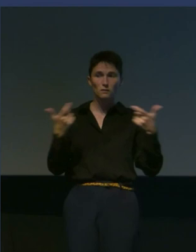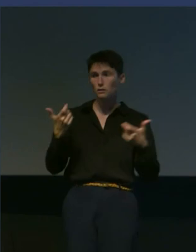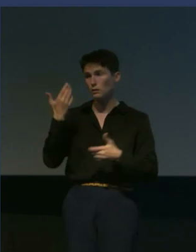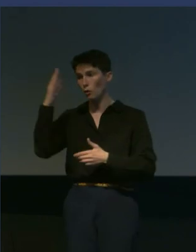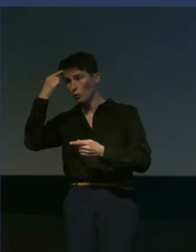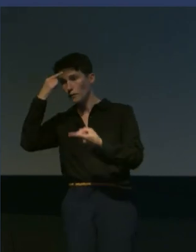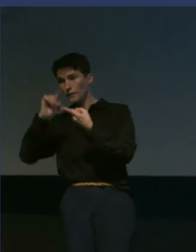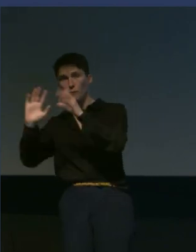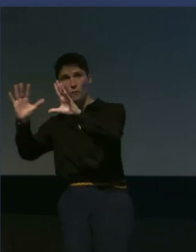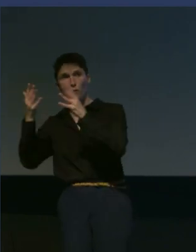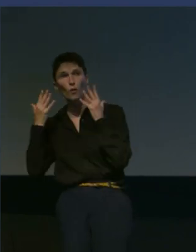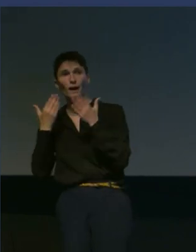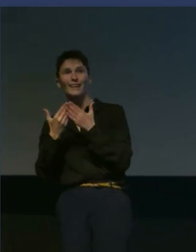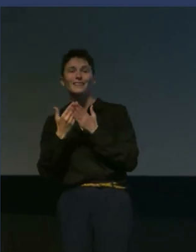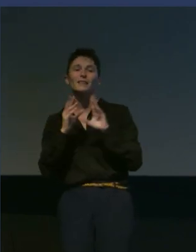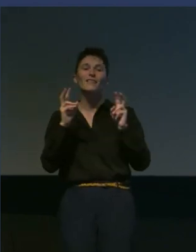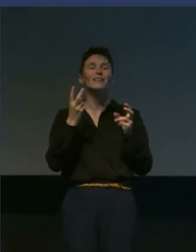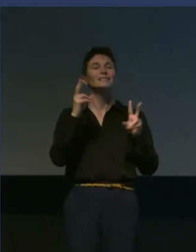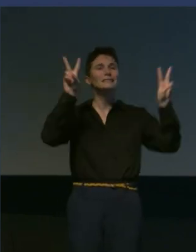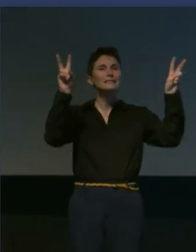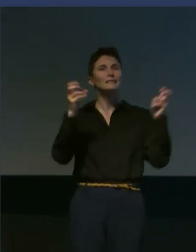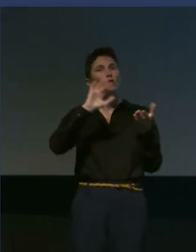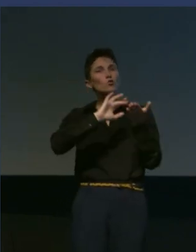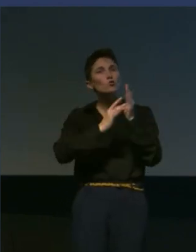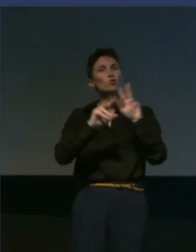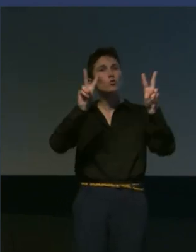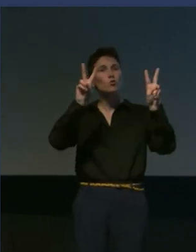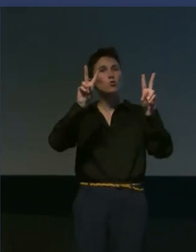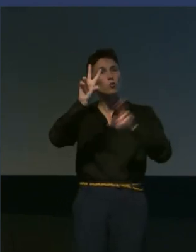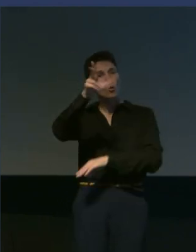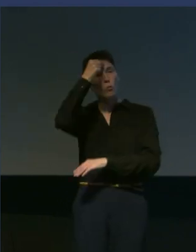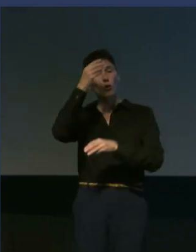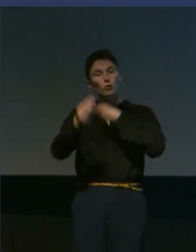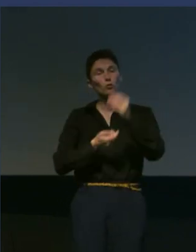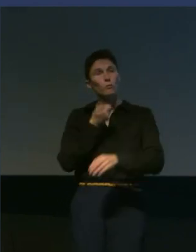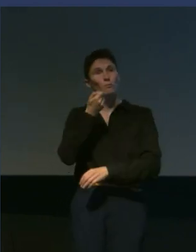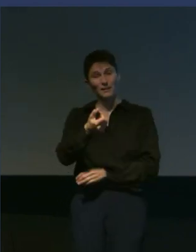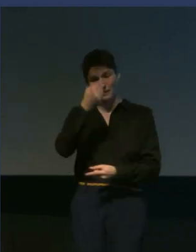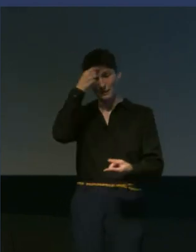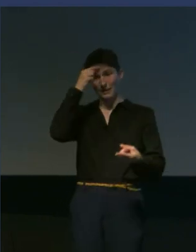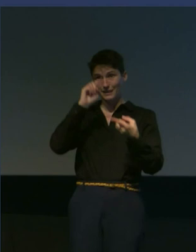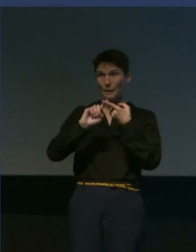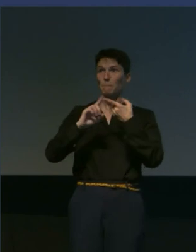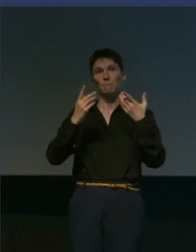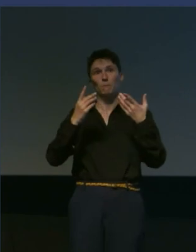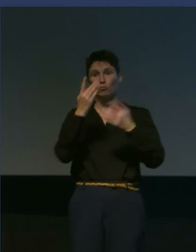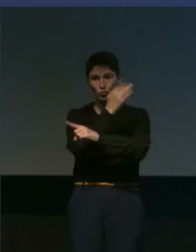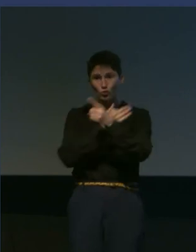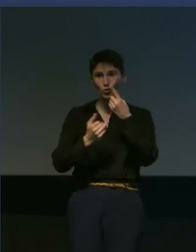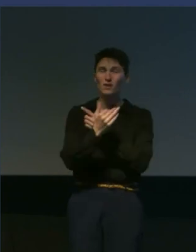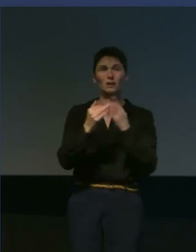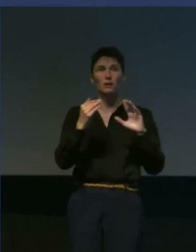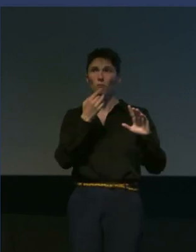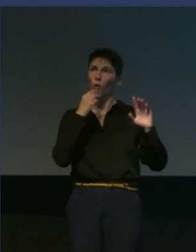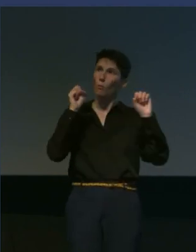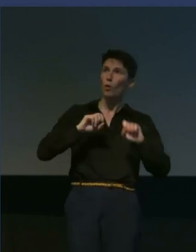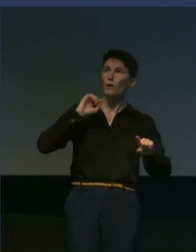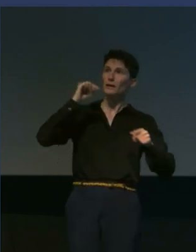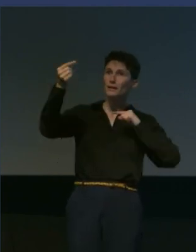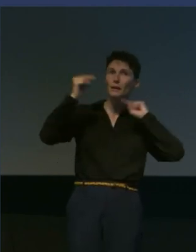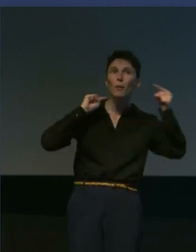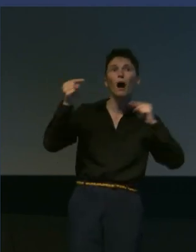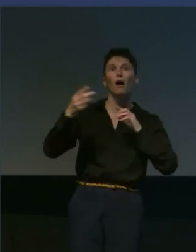truc qu'on prend le plus, c'est le sujet de société, donc qui est le débat au sein de la société, mais tu n'as pas forcément envie d'avoir des